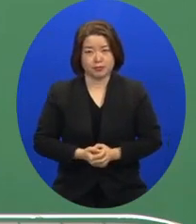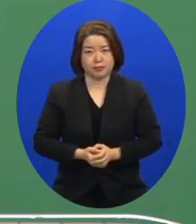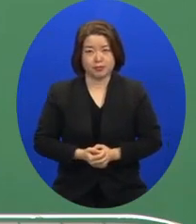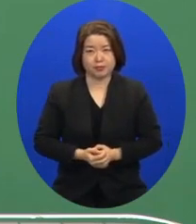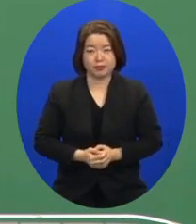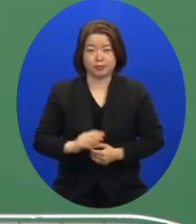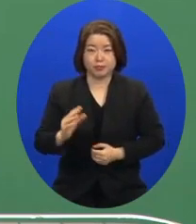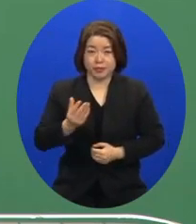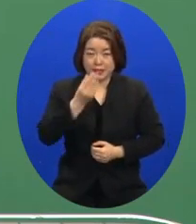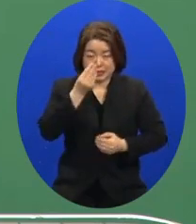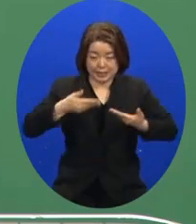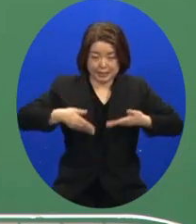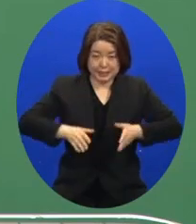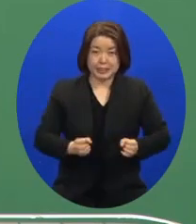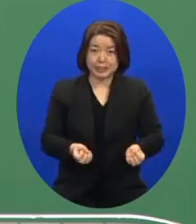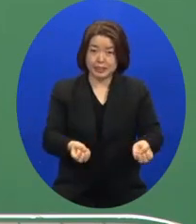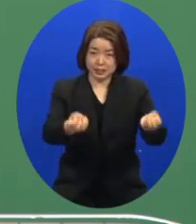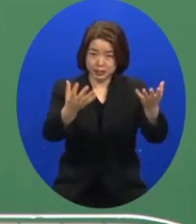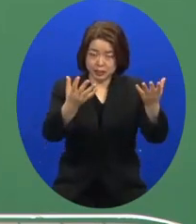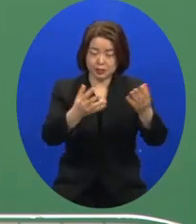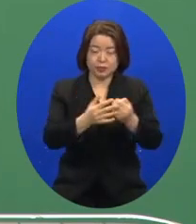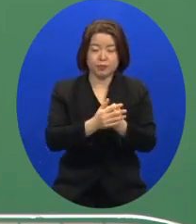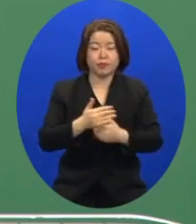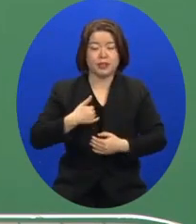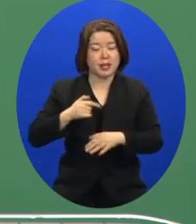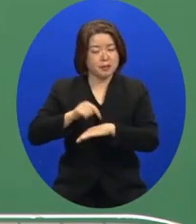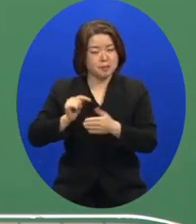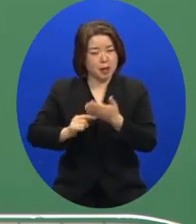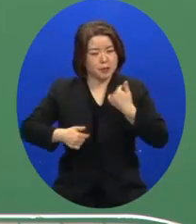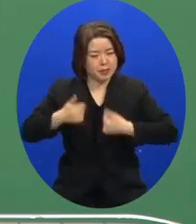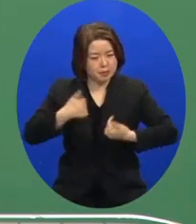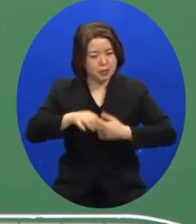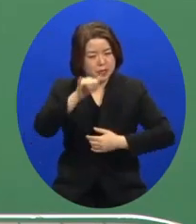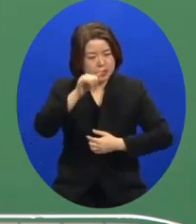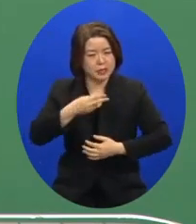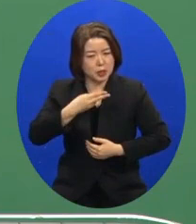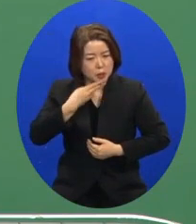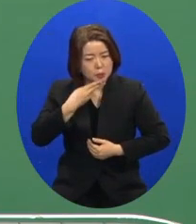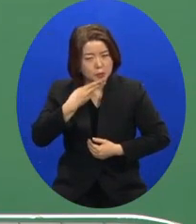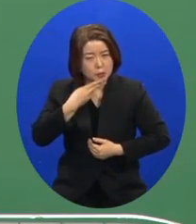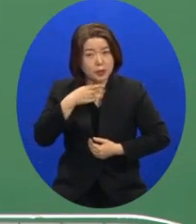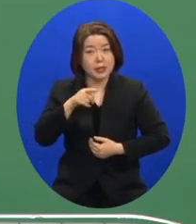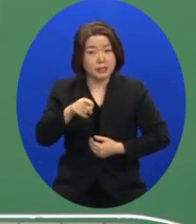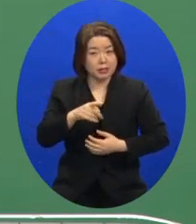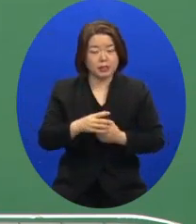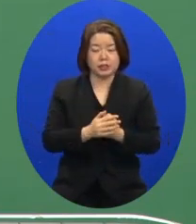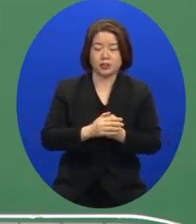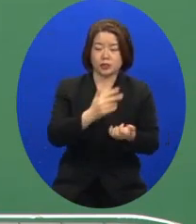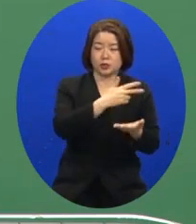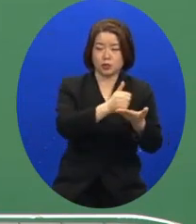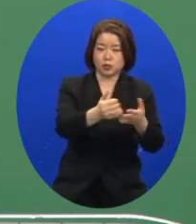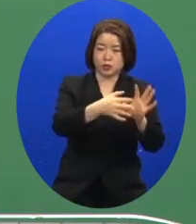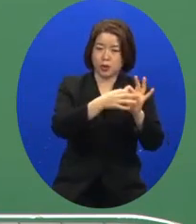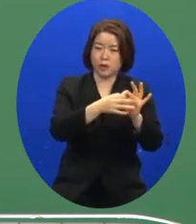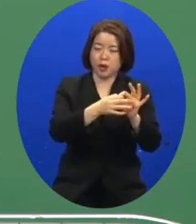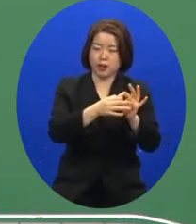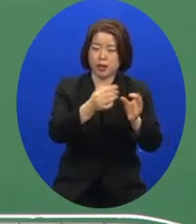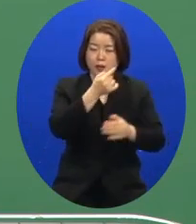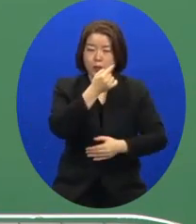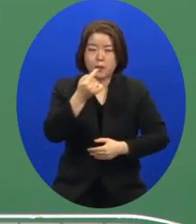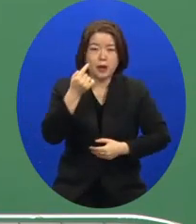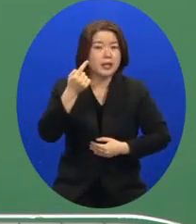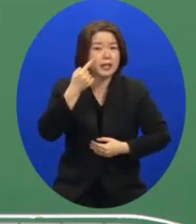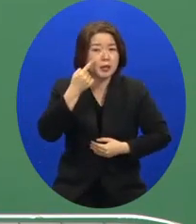성탄절에 내 마음에 기쁜지 아닌지는 주님과의 관계를 확인해 보는 매우 중요한